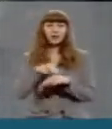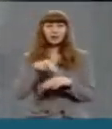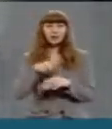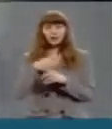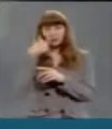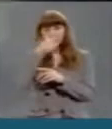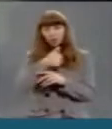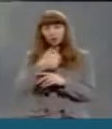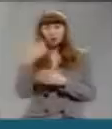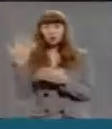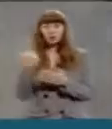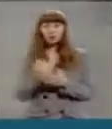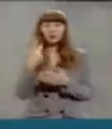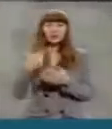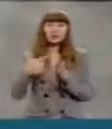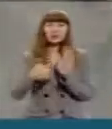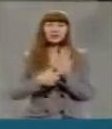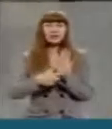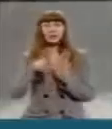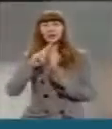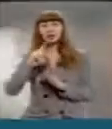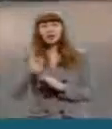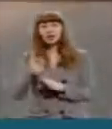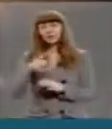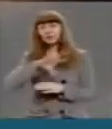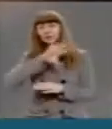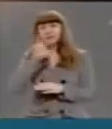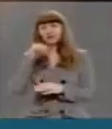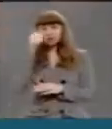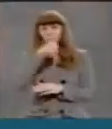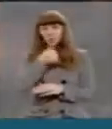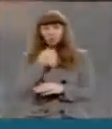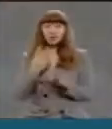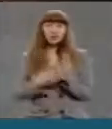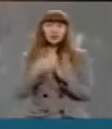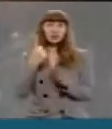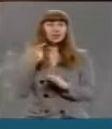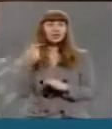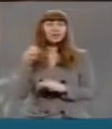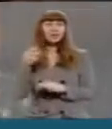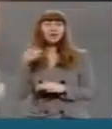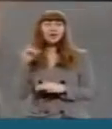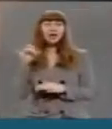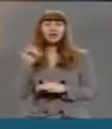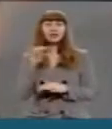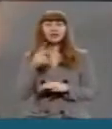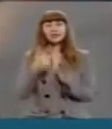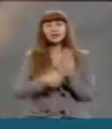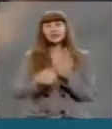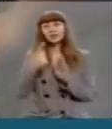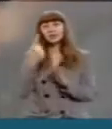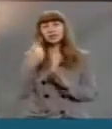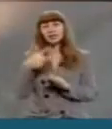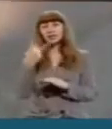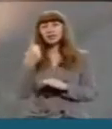келі түрлі есірткі заттары тәркіленді. Оның ішінде 91 грамм героин, 331 грамм гашиш және 222 грамм